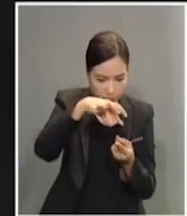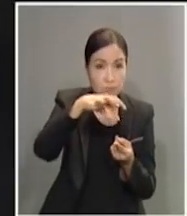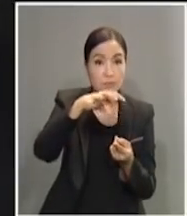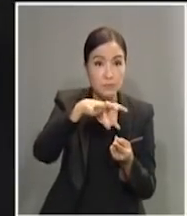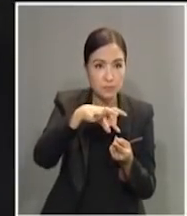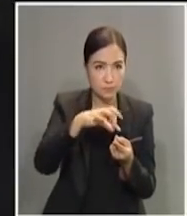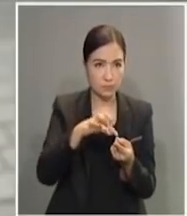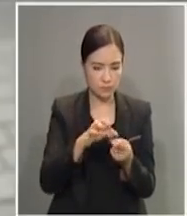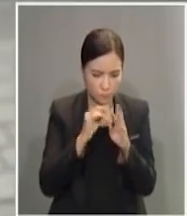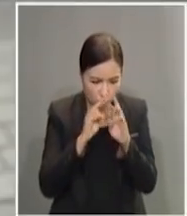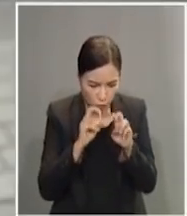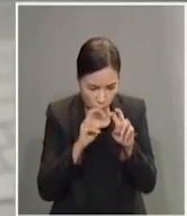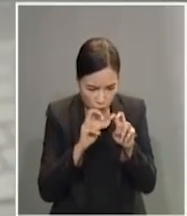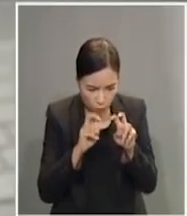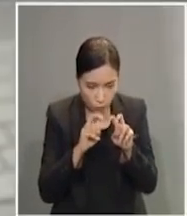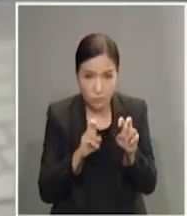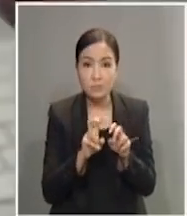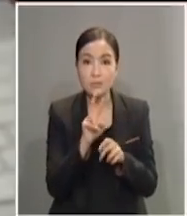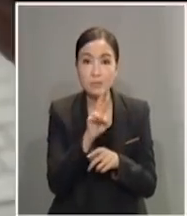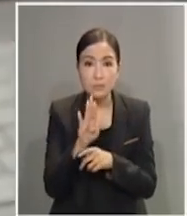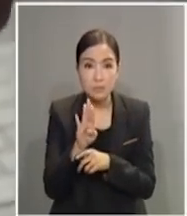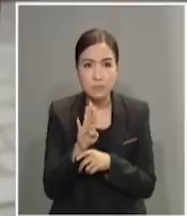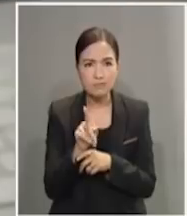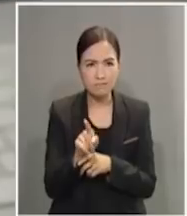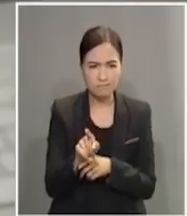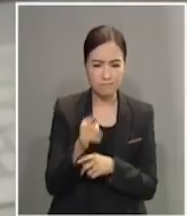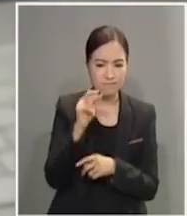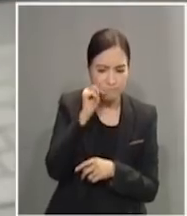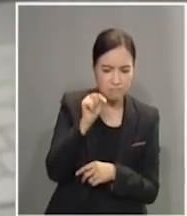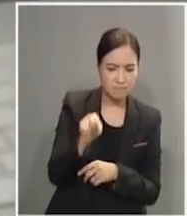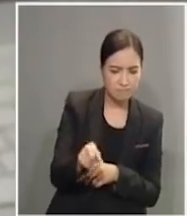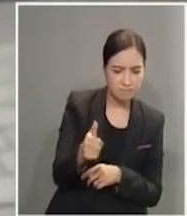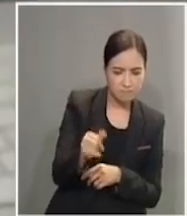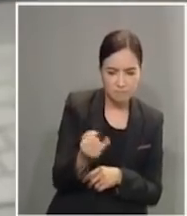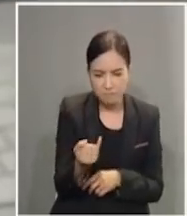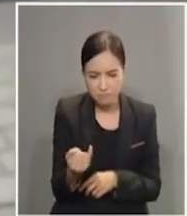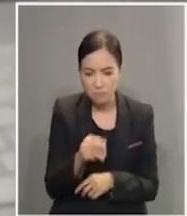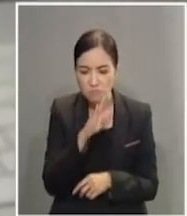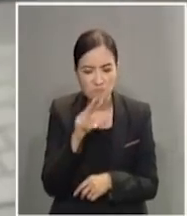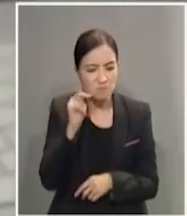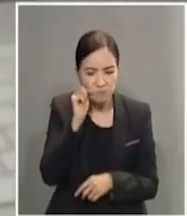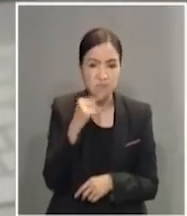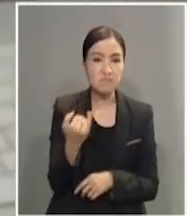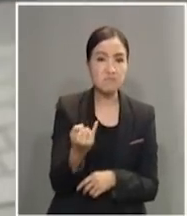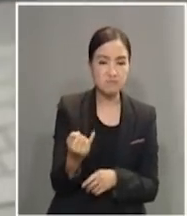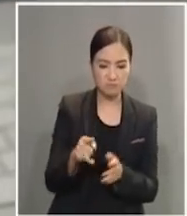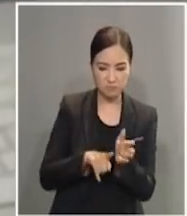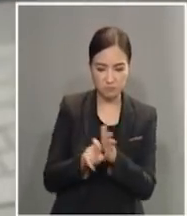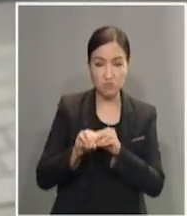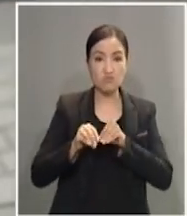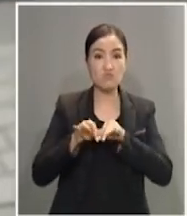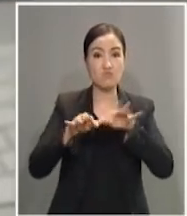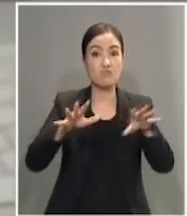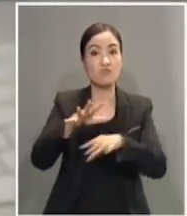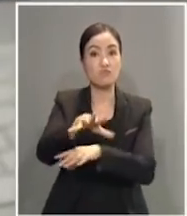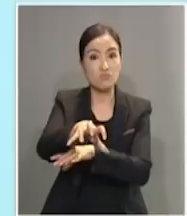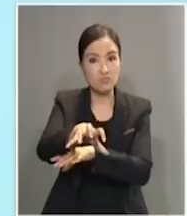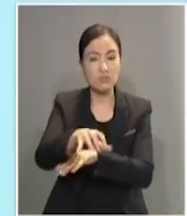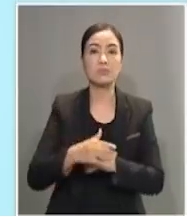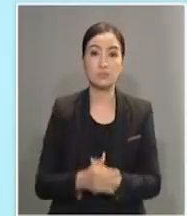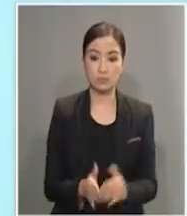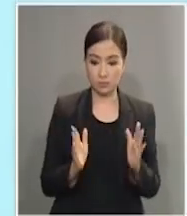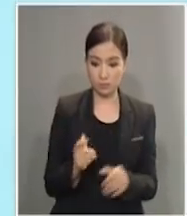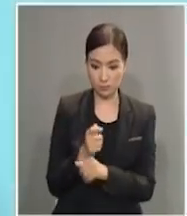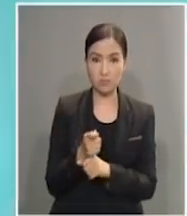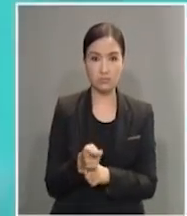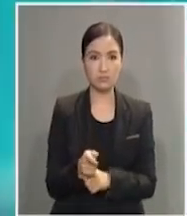วิเคราะห์ด้วยระบบเครือข่ายระบุสิ่งมีชีวิตในน้ำหากมีชนิดที่เป็นตัวก่อโรคระบาดของกุ้งเกษตรกรจะสามาร